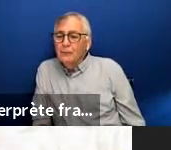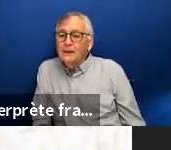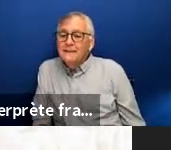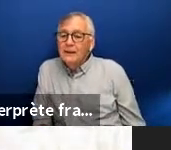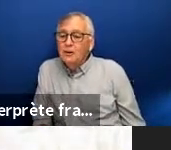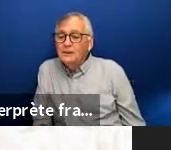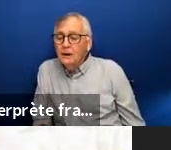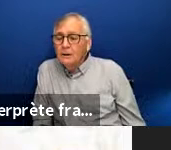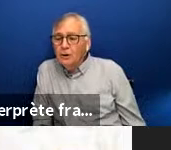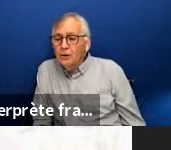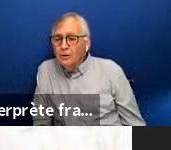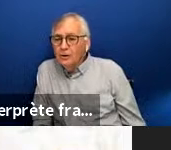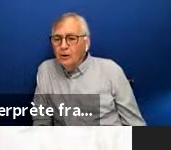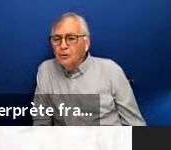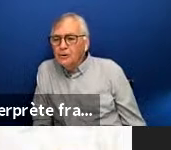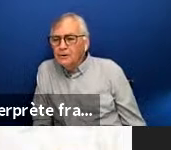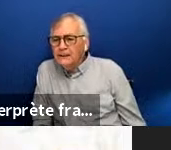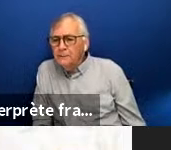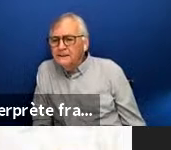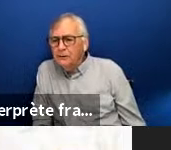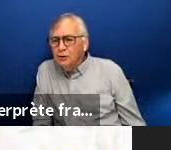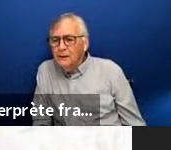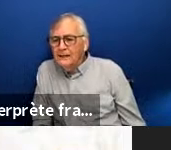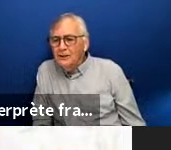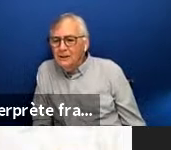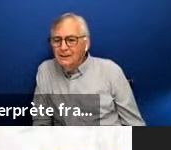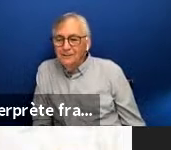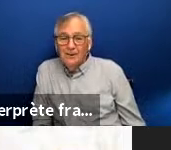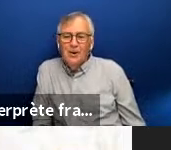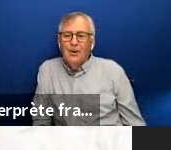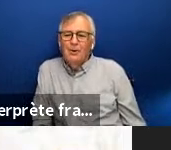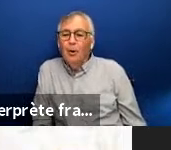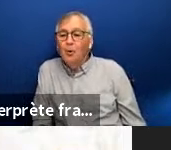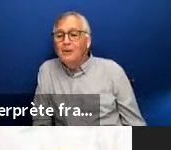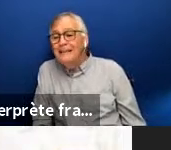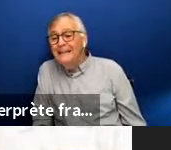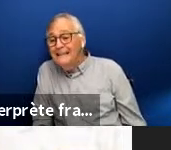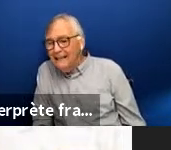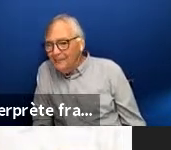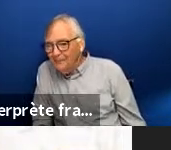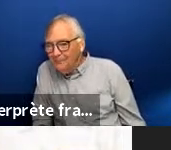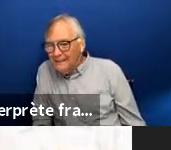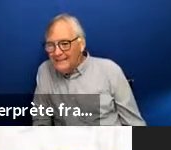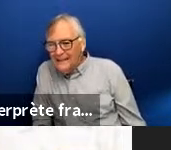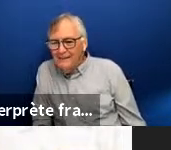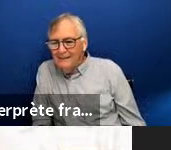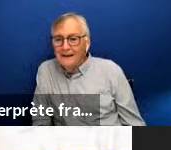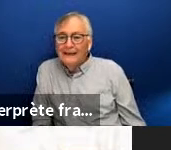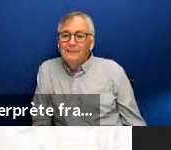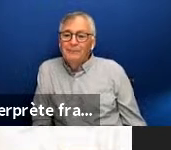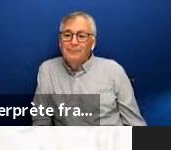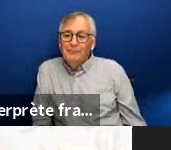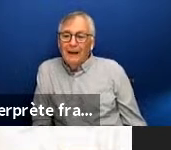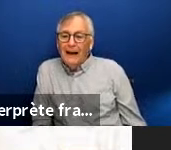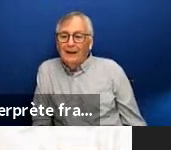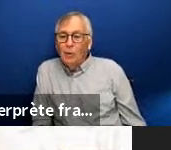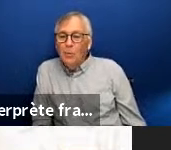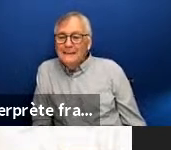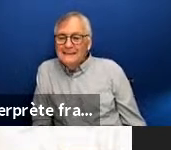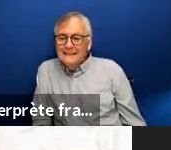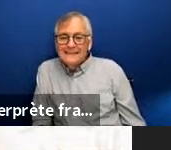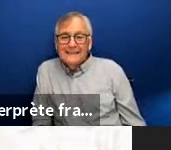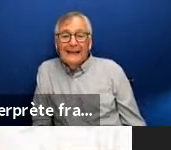Est-ce que vous connaissez le centre, le consortium Saint-Jean-Léger? Ils ont eu l'idée, les élèves,